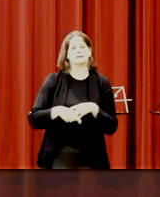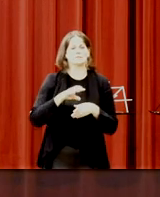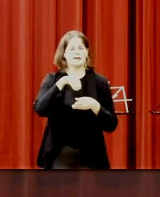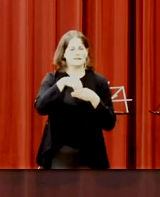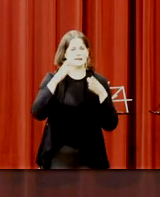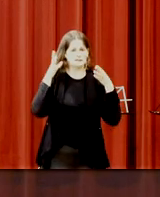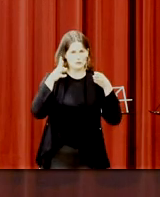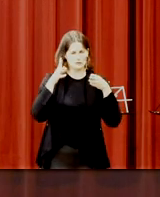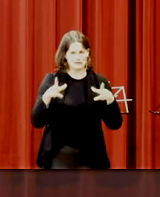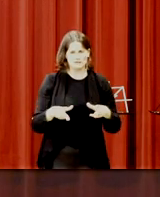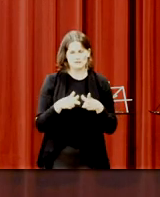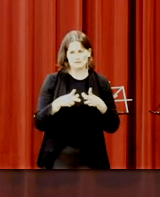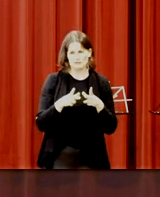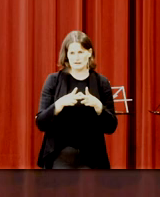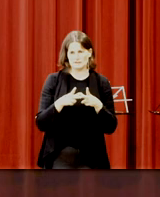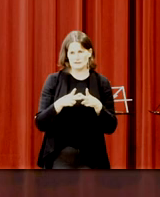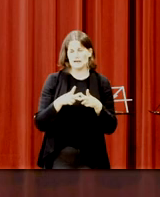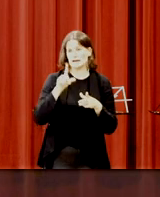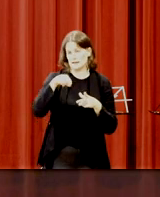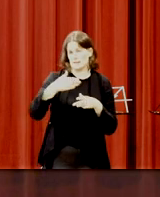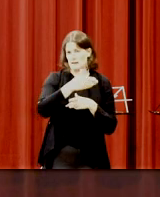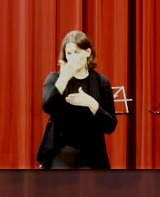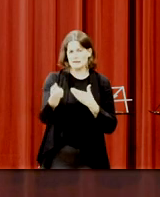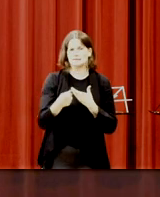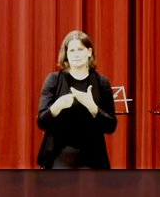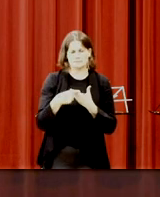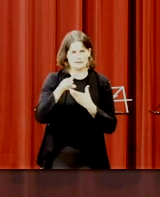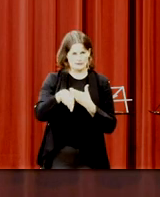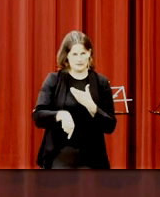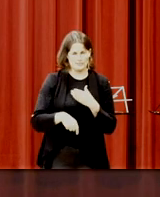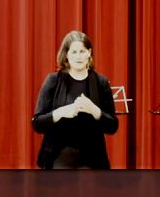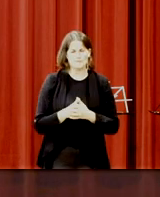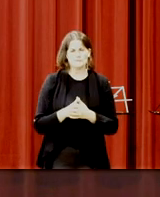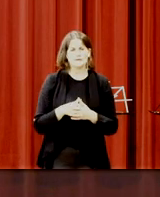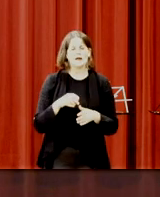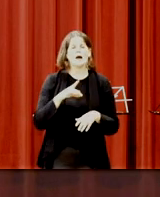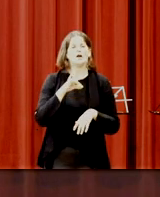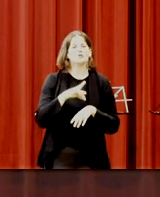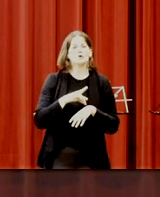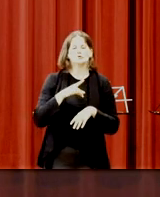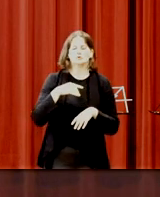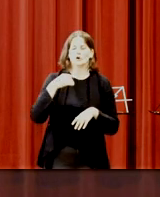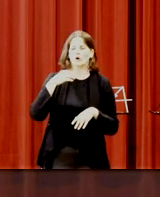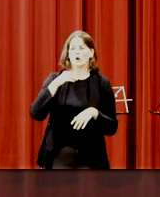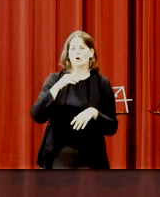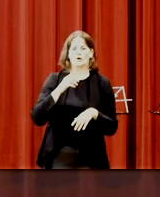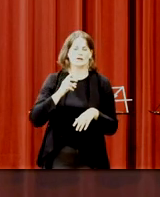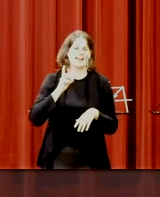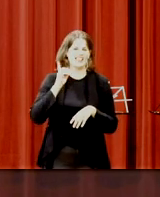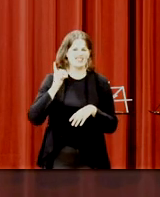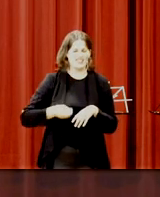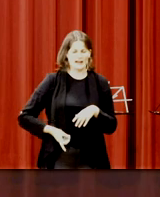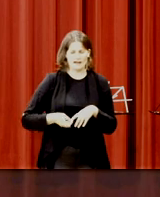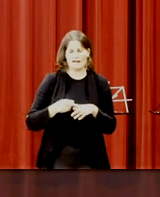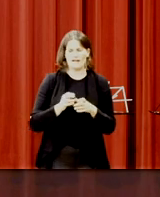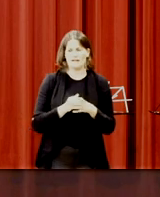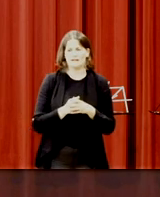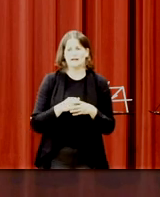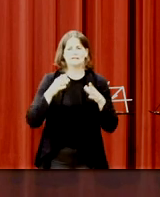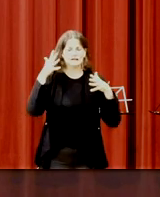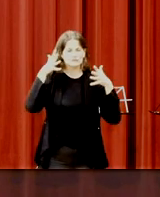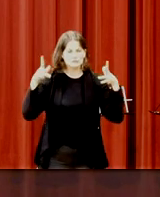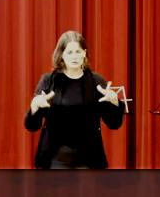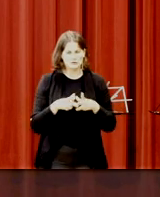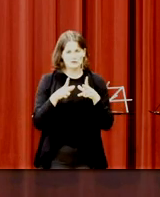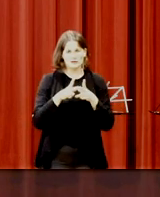dels secretaris executius dels Consells Socials de Catalunya, per la seva feina discreta i efectiva, acompanyat del